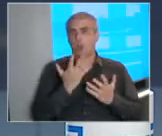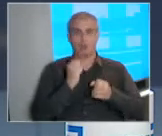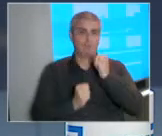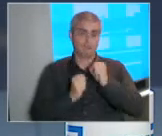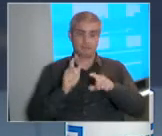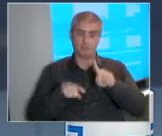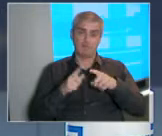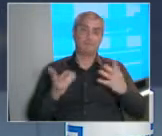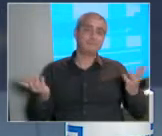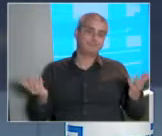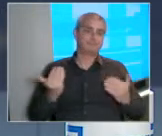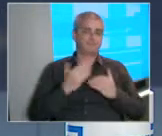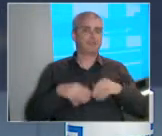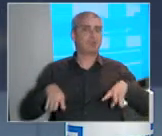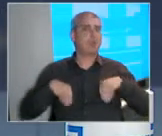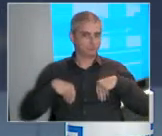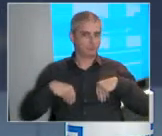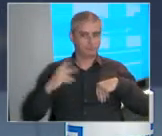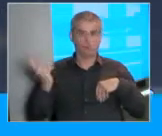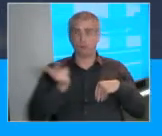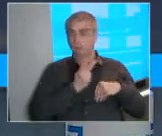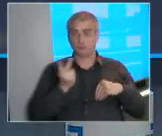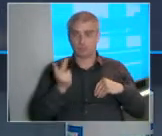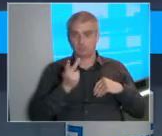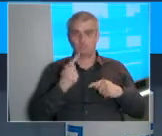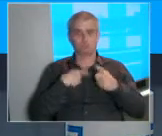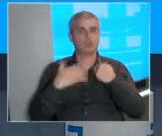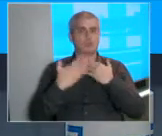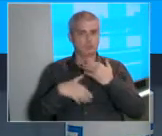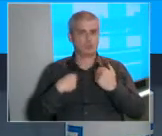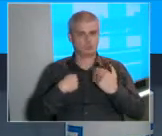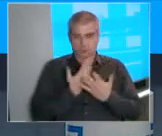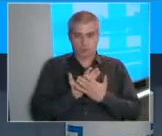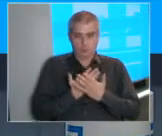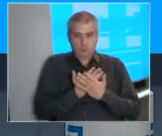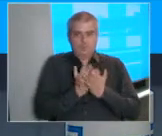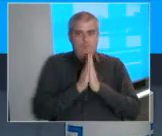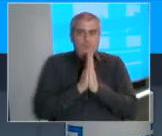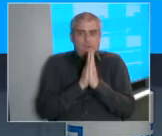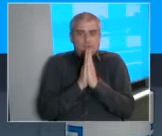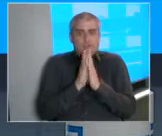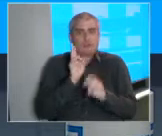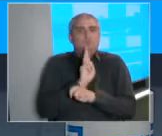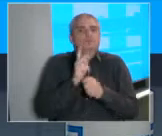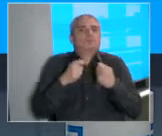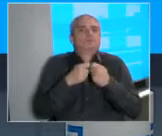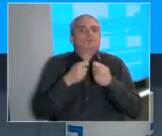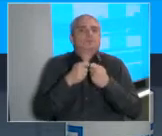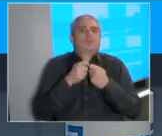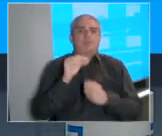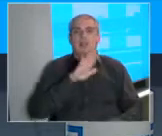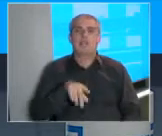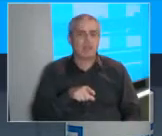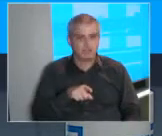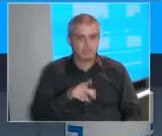וקשה, ולפעמים הוא נגמר בהסכמה בין שני הצדדים. בשנים האחרונות אנחנו גם עדים לבקשות למשמורת משותפת על